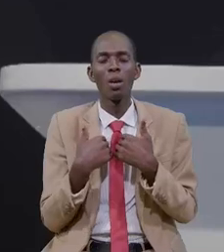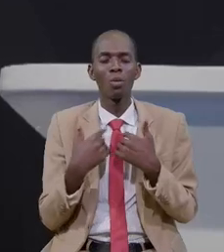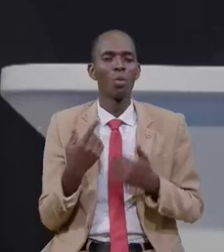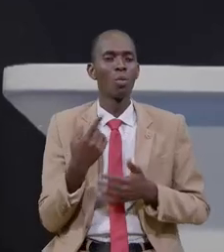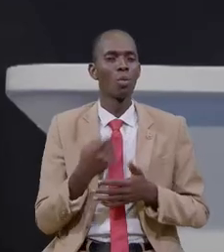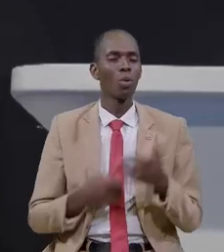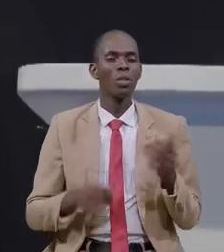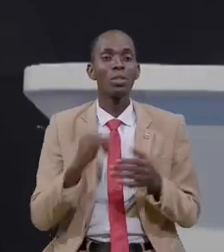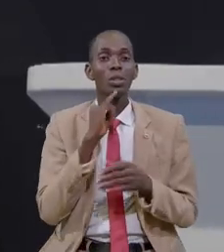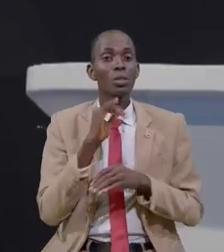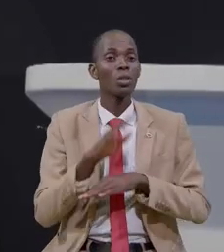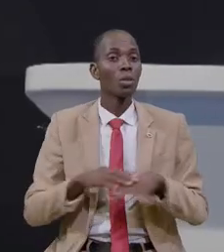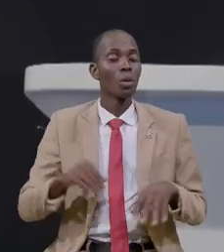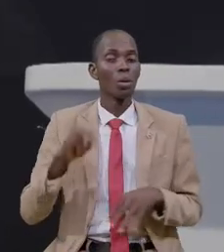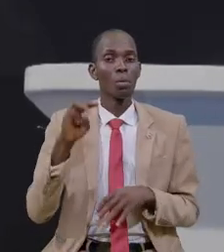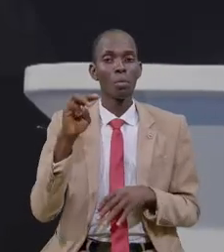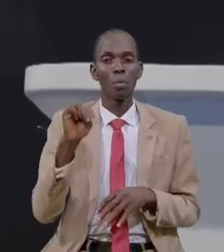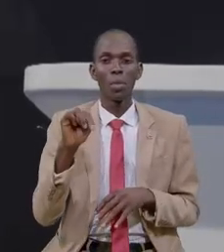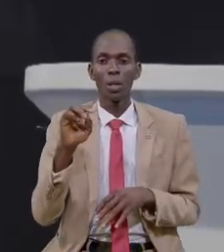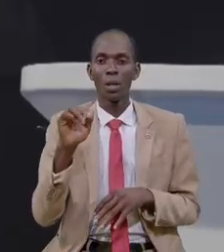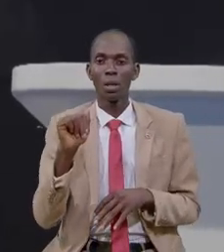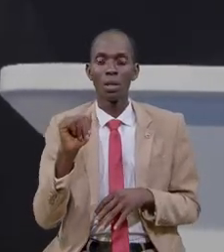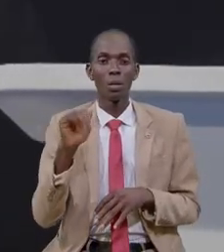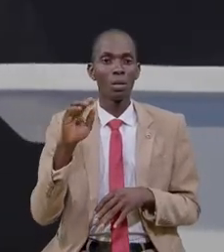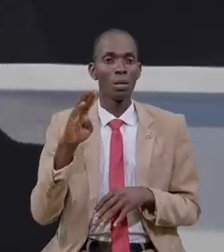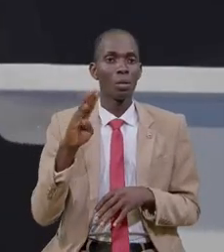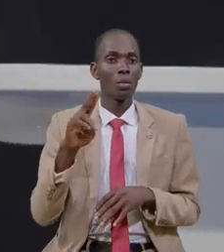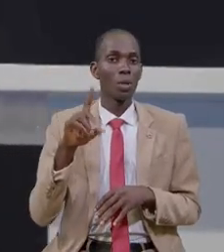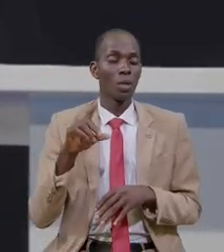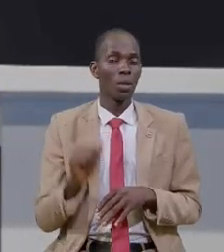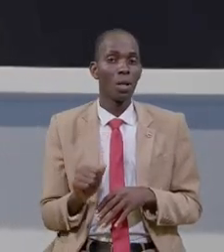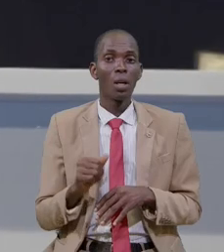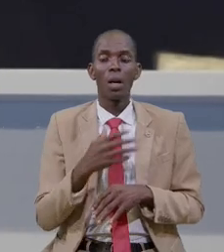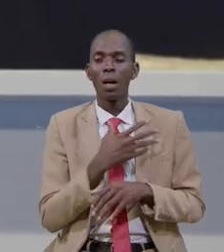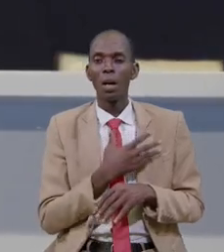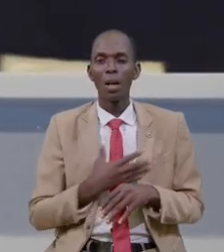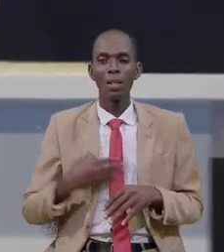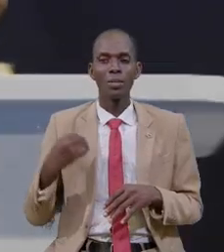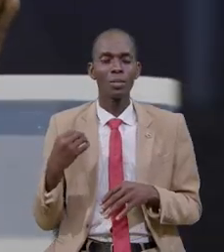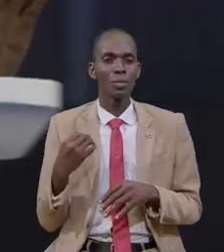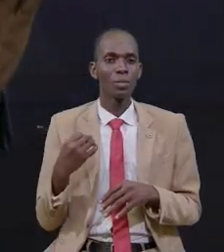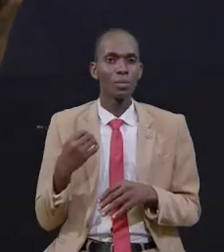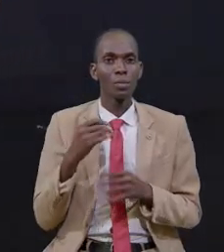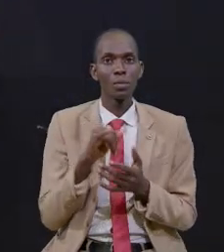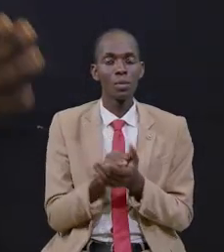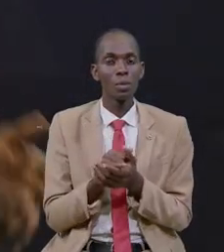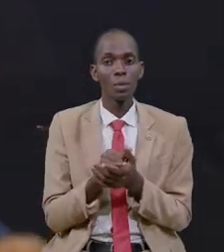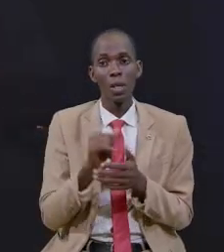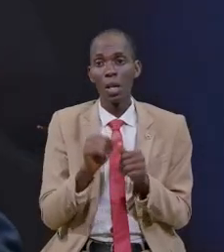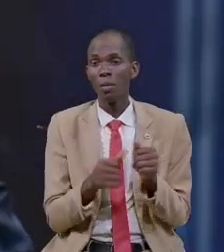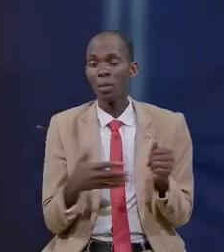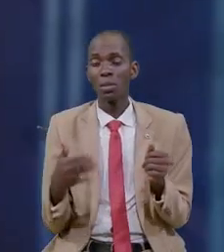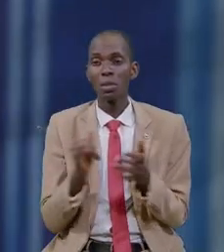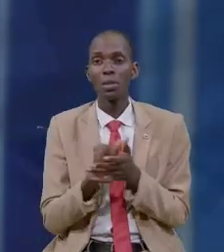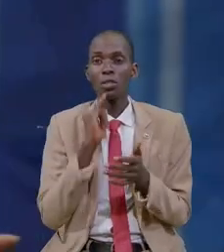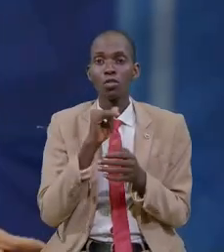as. Et à cause des nerfs morts, et de la rétine qui ne fonctionne plus bien, qui ne voit plus